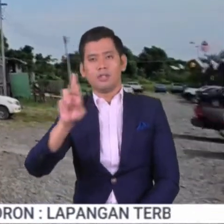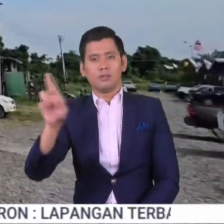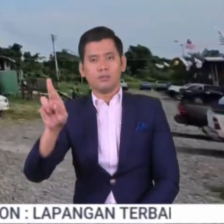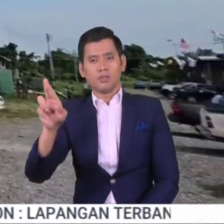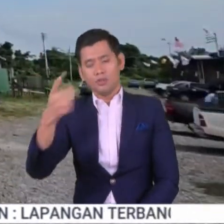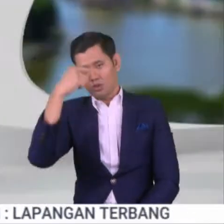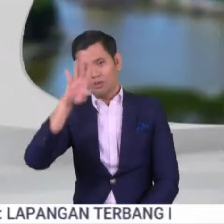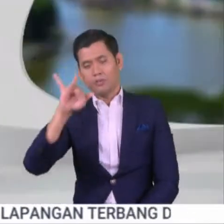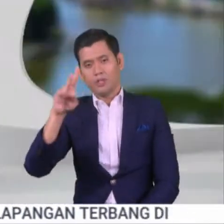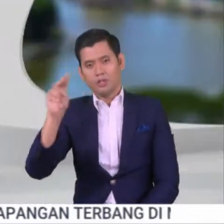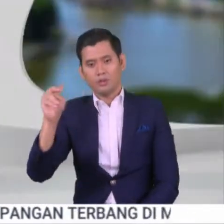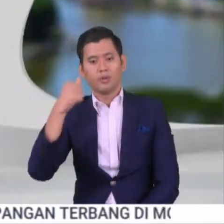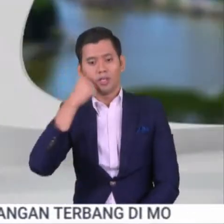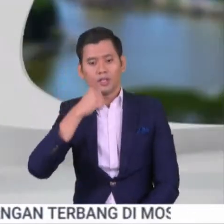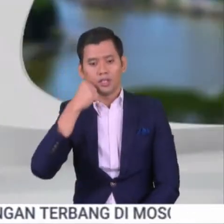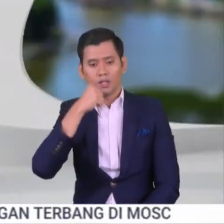wanitanya.